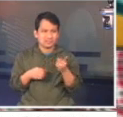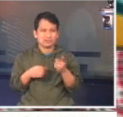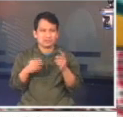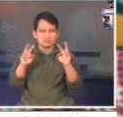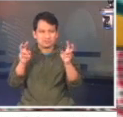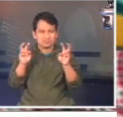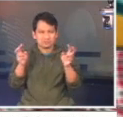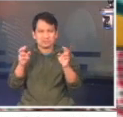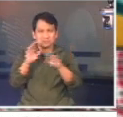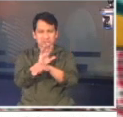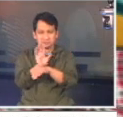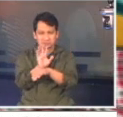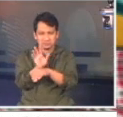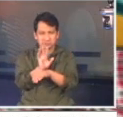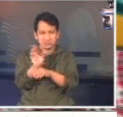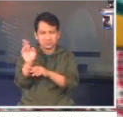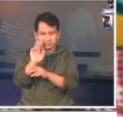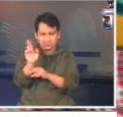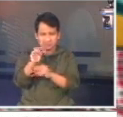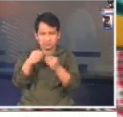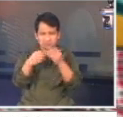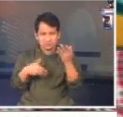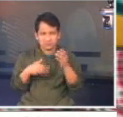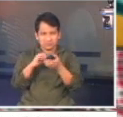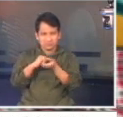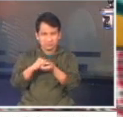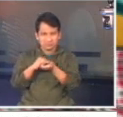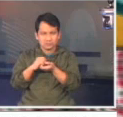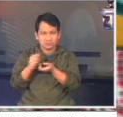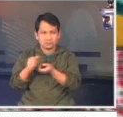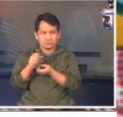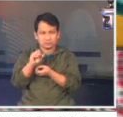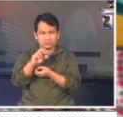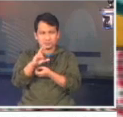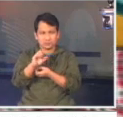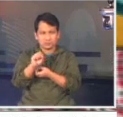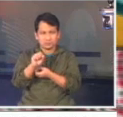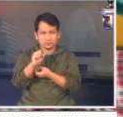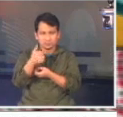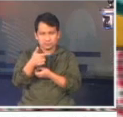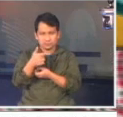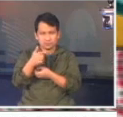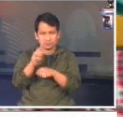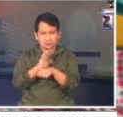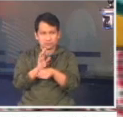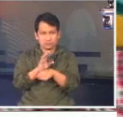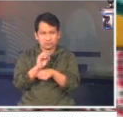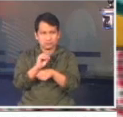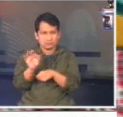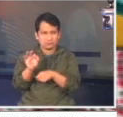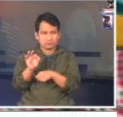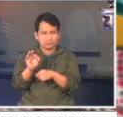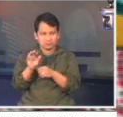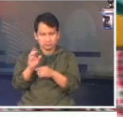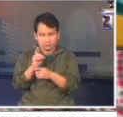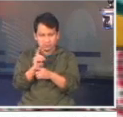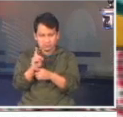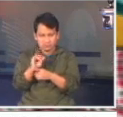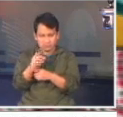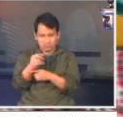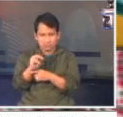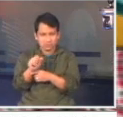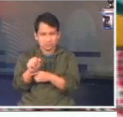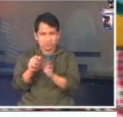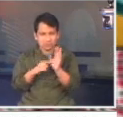at ang Fangirl. Nakipag-partnership ang MMFF sa streaming platform ng G-Movies at Upstream para sa digital showing